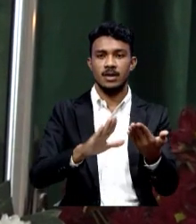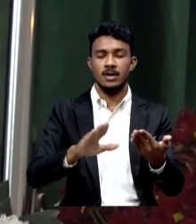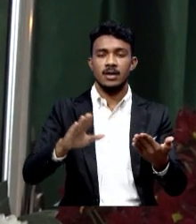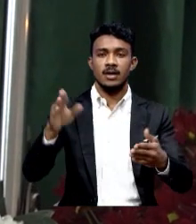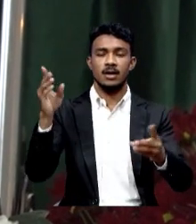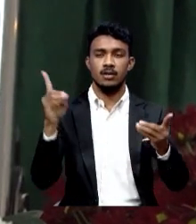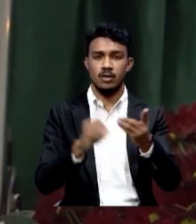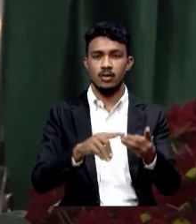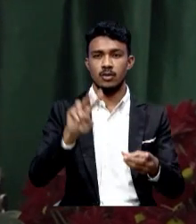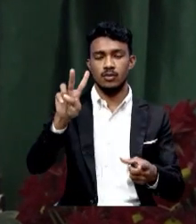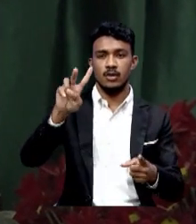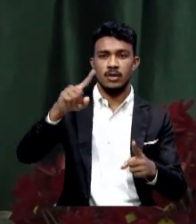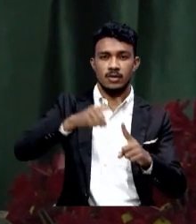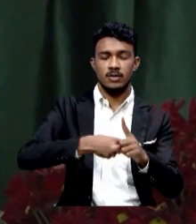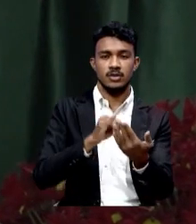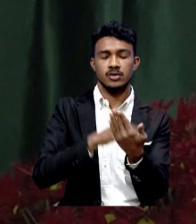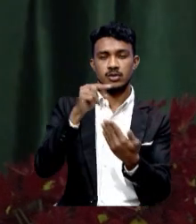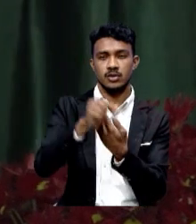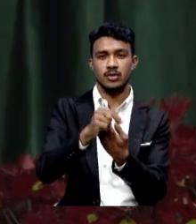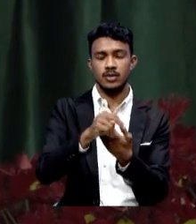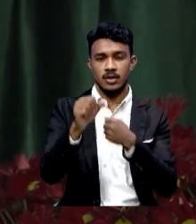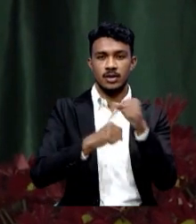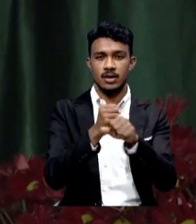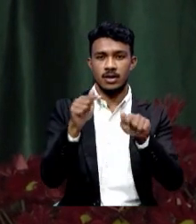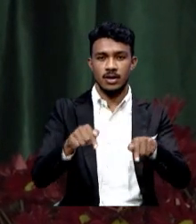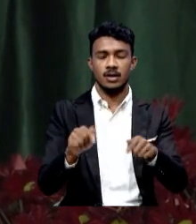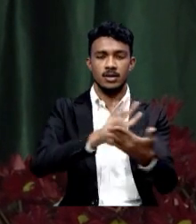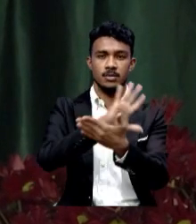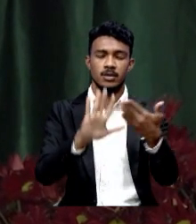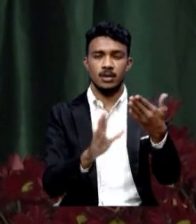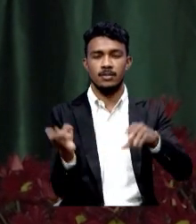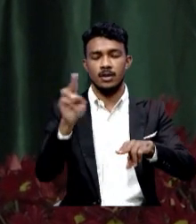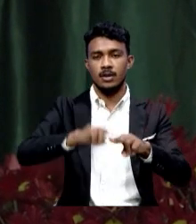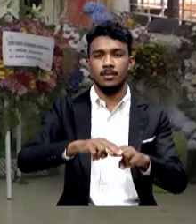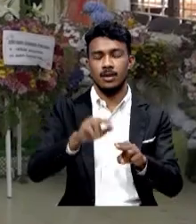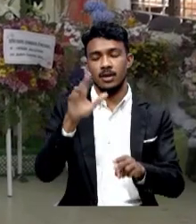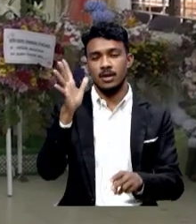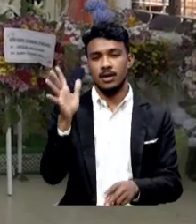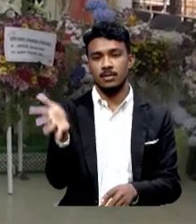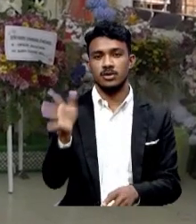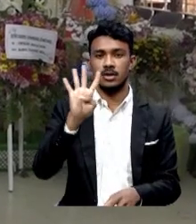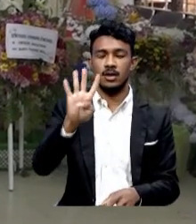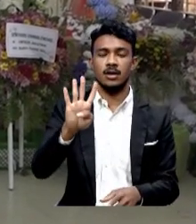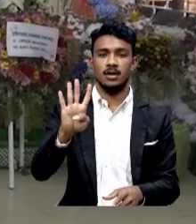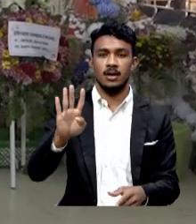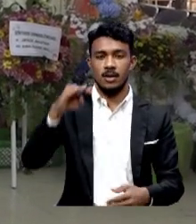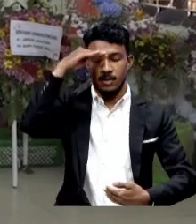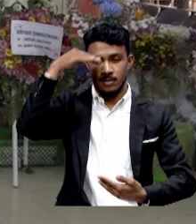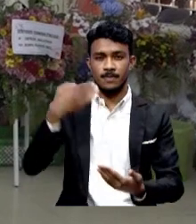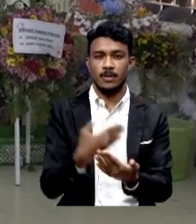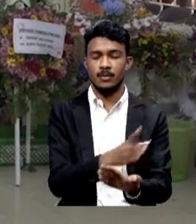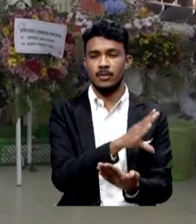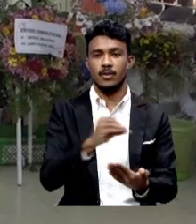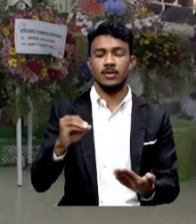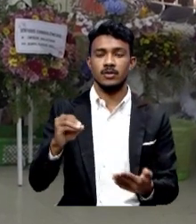ni aniversariu badala 50 resing hat. Zoni Tilman nudar uang permeru husi maung aling naing nen.